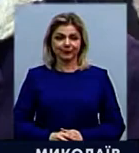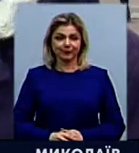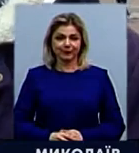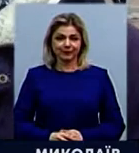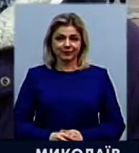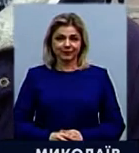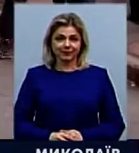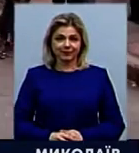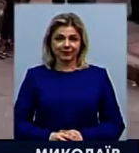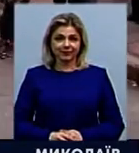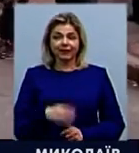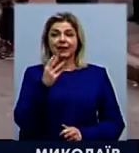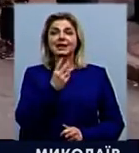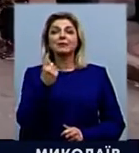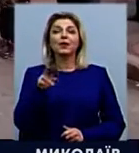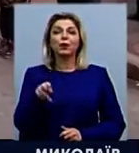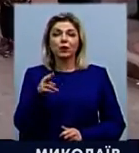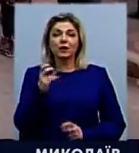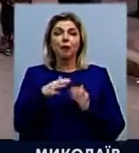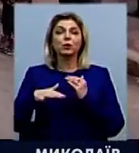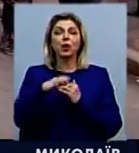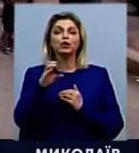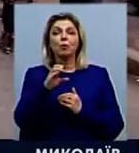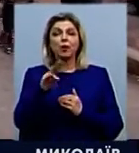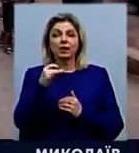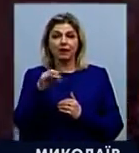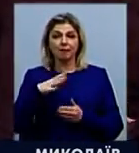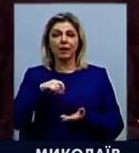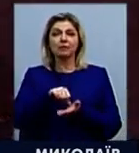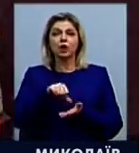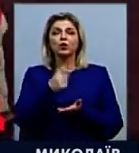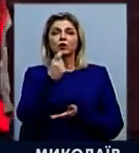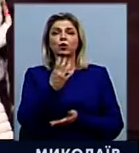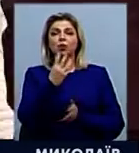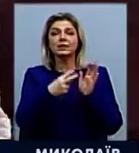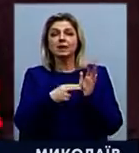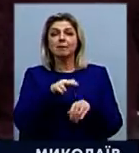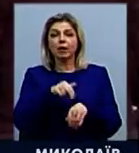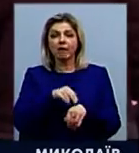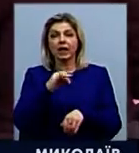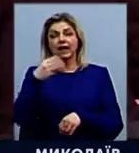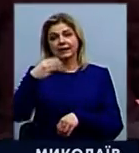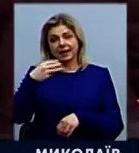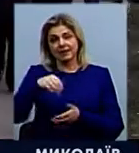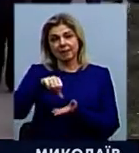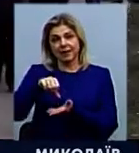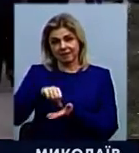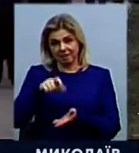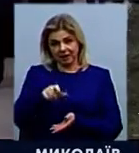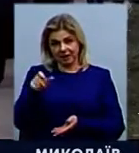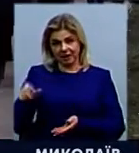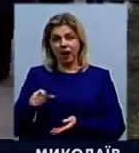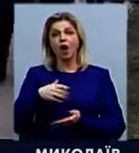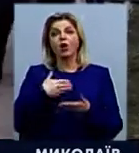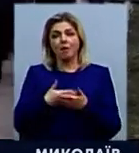відчувалася безпечність. 31 грудня на площі Соборній патрулювали 147 правоохоронців і 30 представників громадських об'єднань.